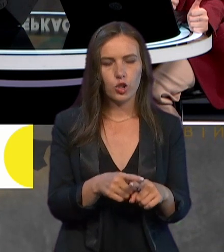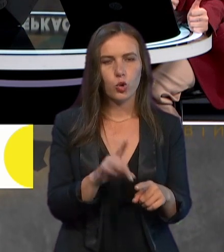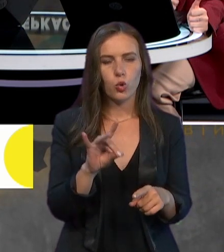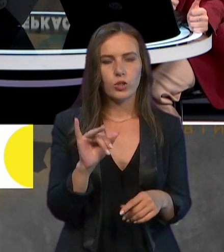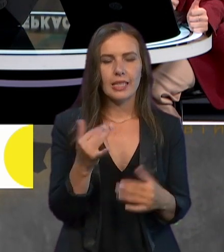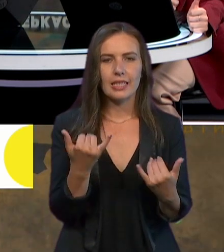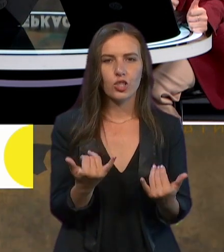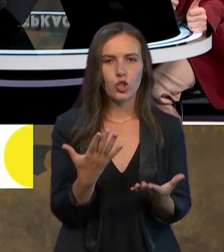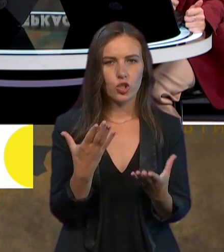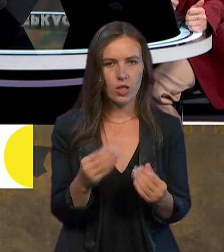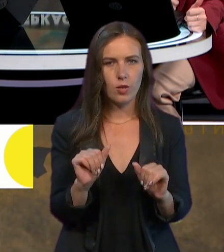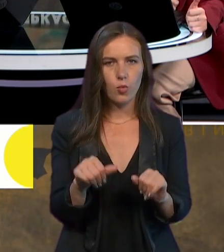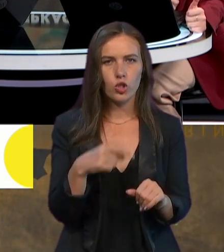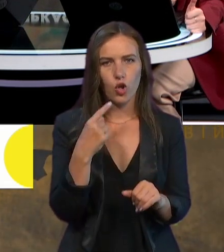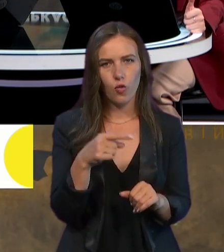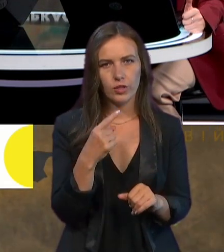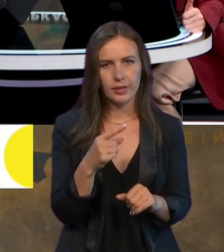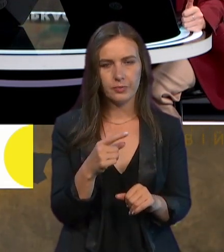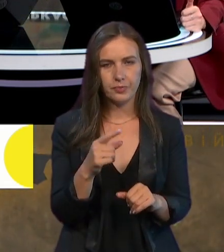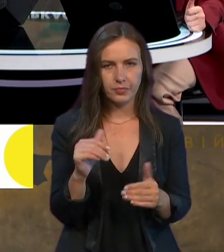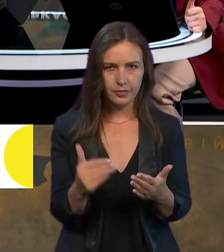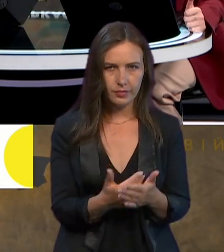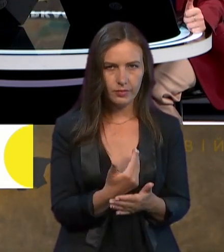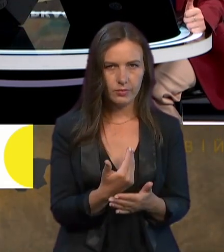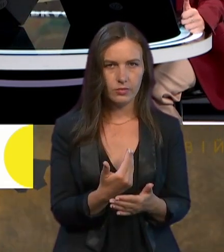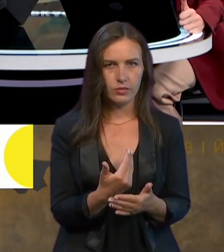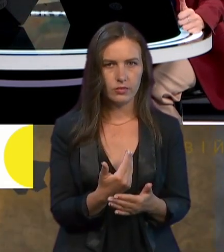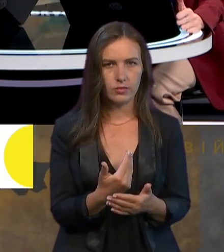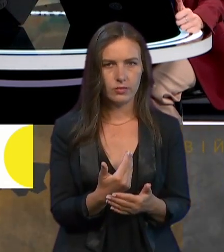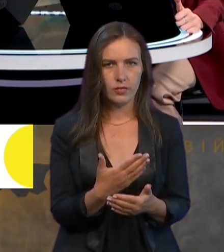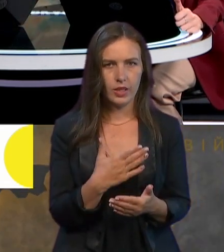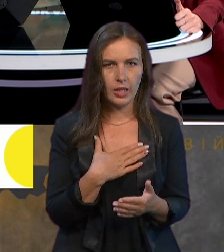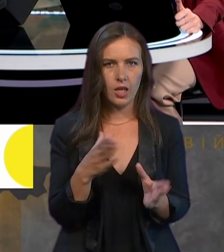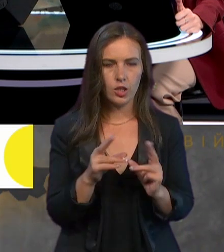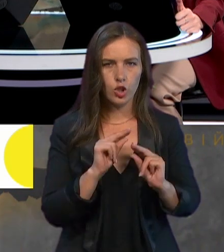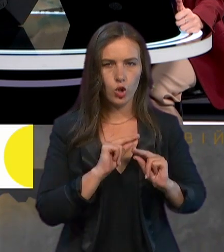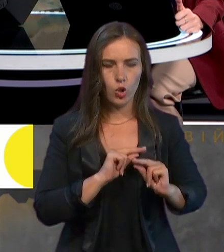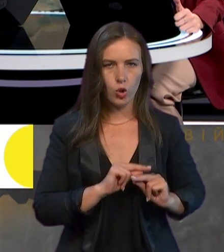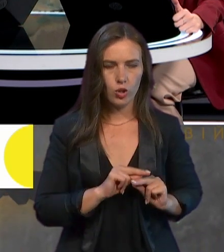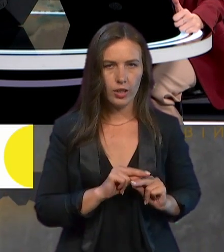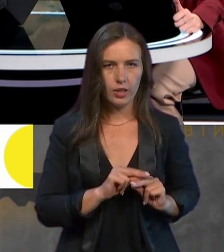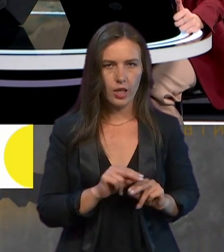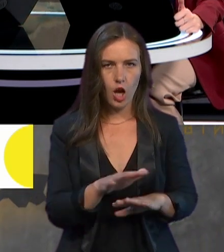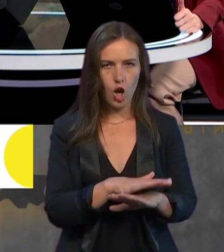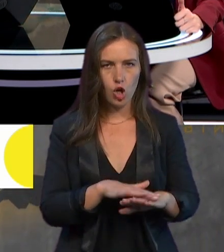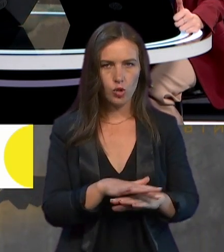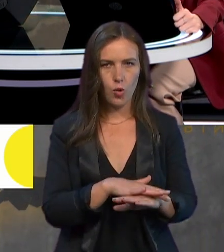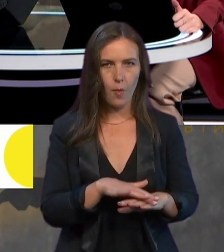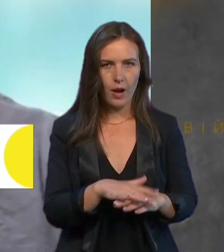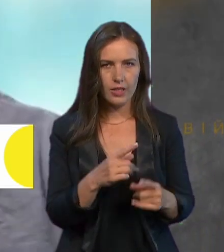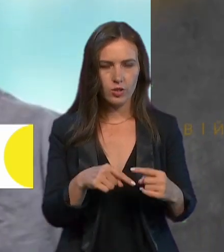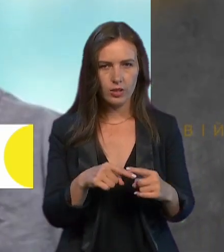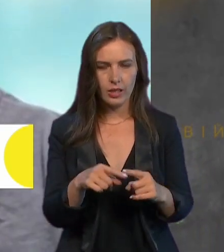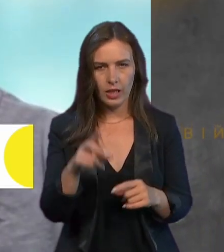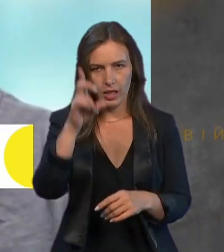На сьогоднішній день можна говорити, і знову ж таки, наші колеги, зокрема, із громадського сектору, із державного